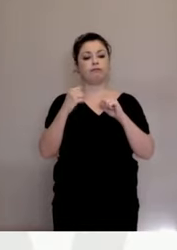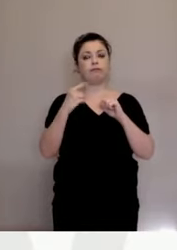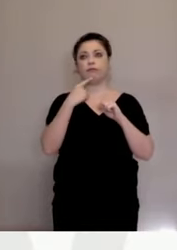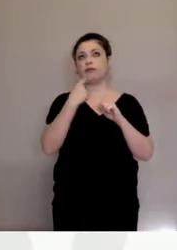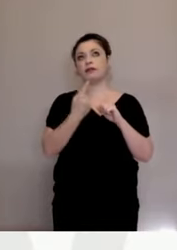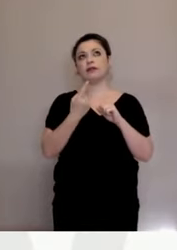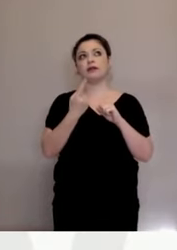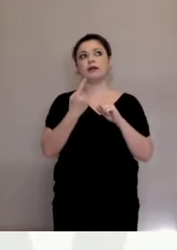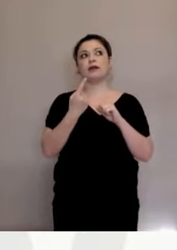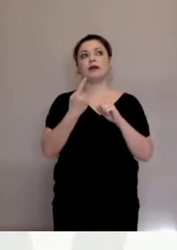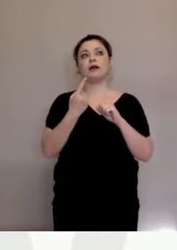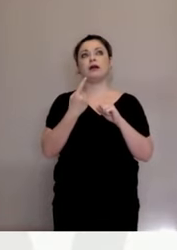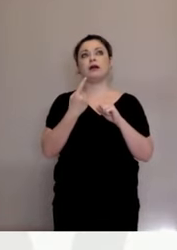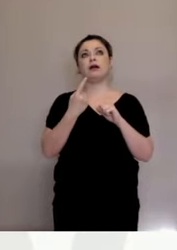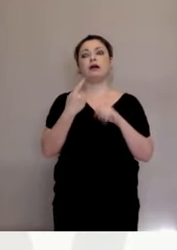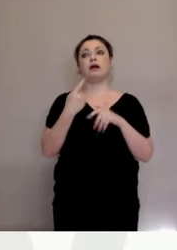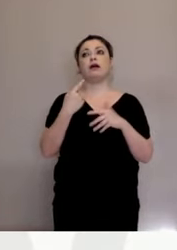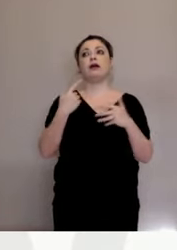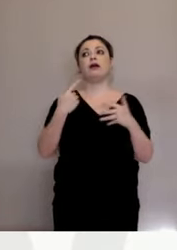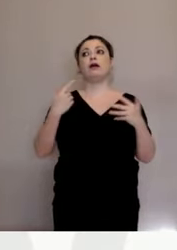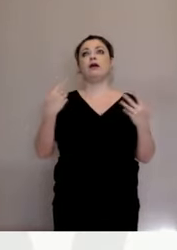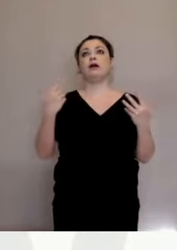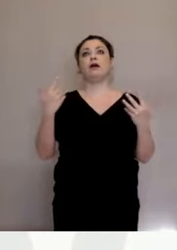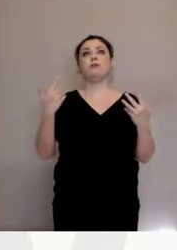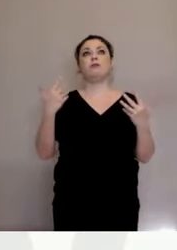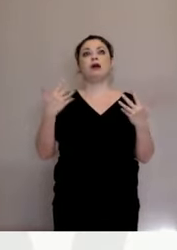abbiamo ancora